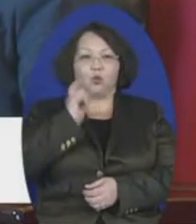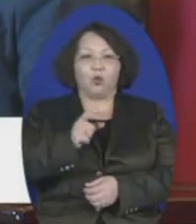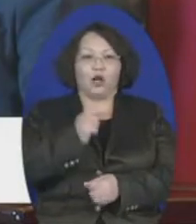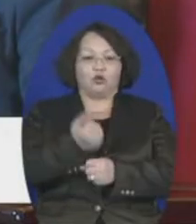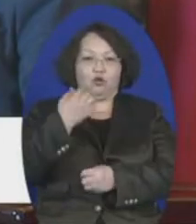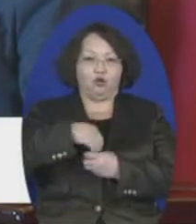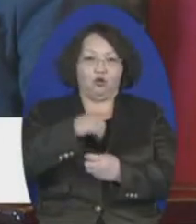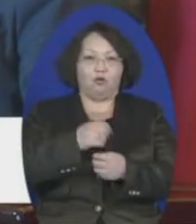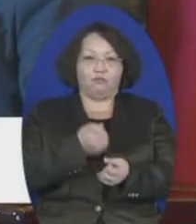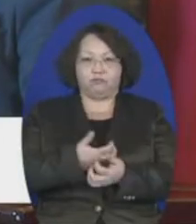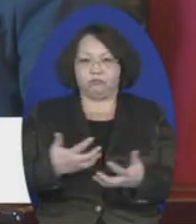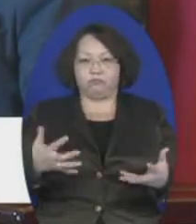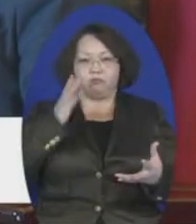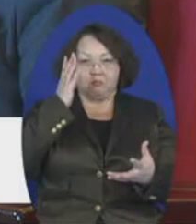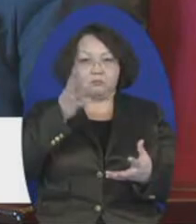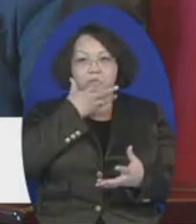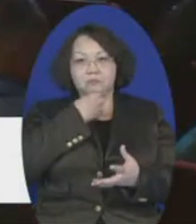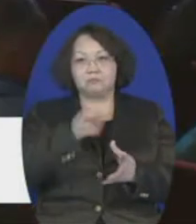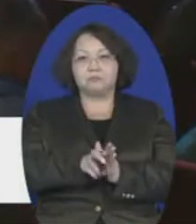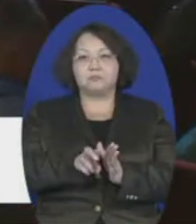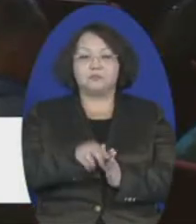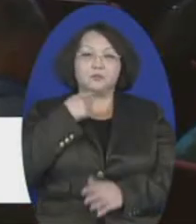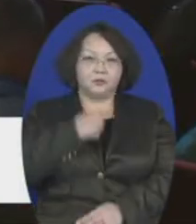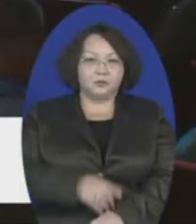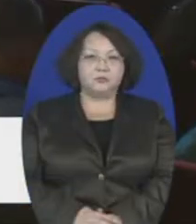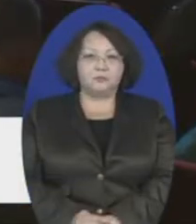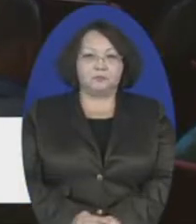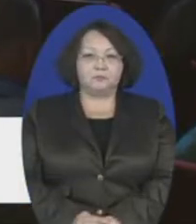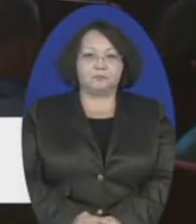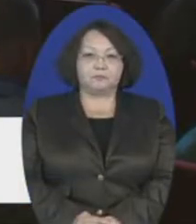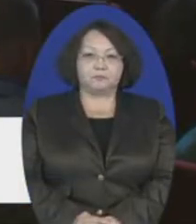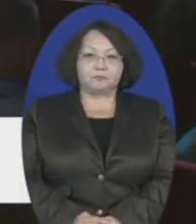шийдвэрлэх боломжтой гэж чуулганд оролцогчид ярьж байлаа.